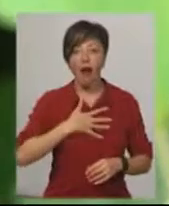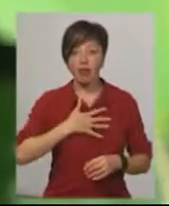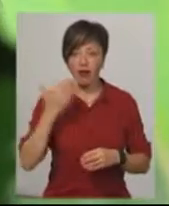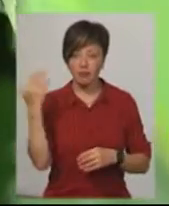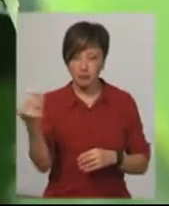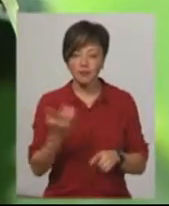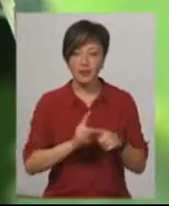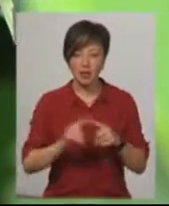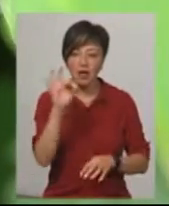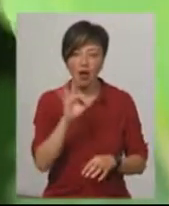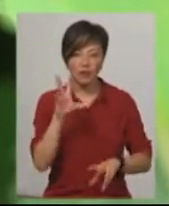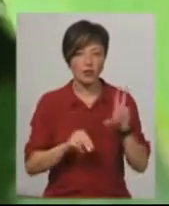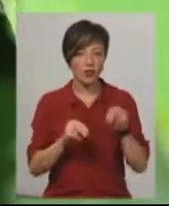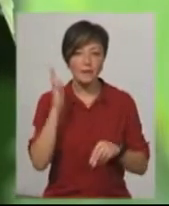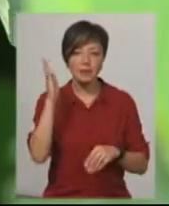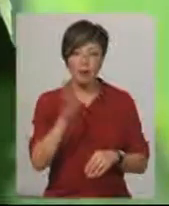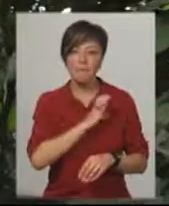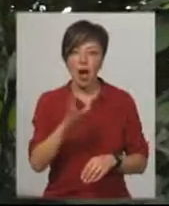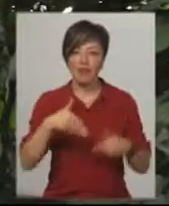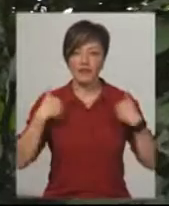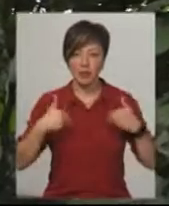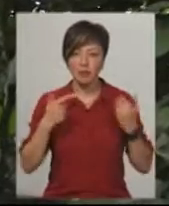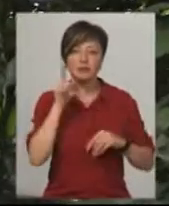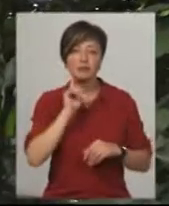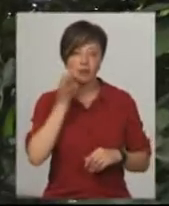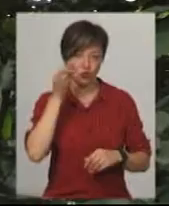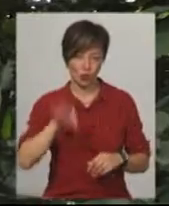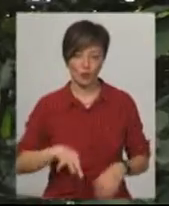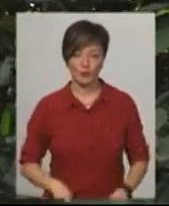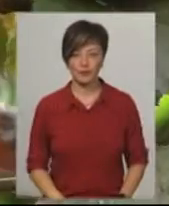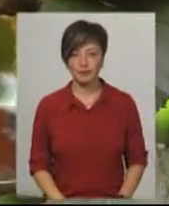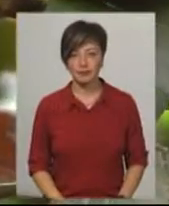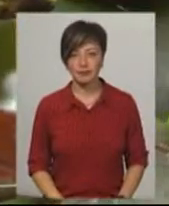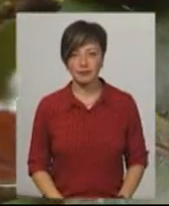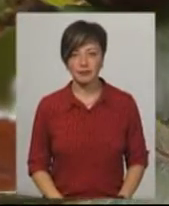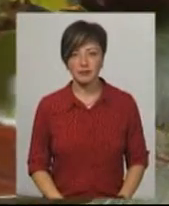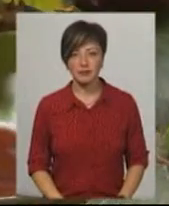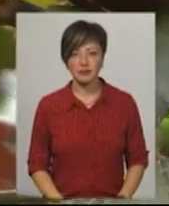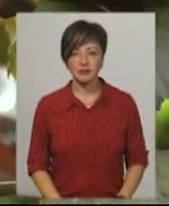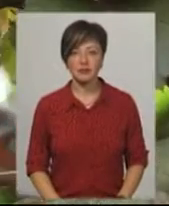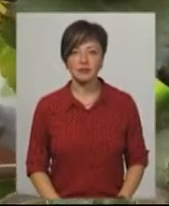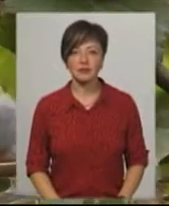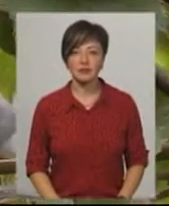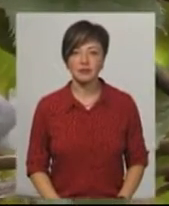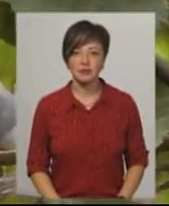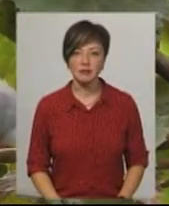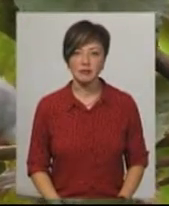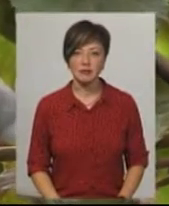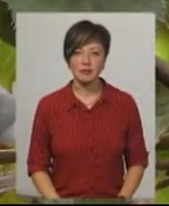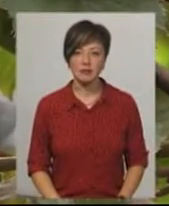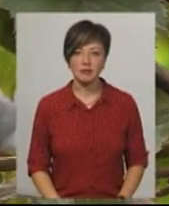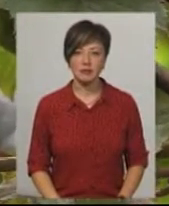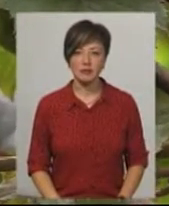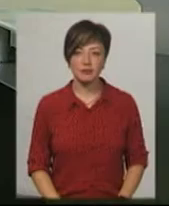садівниця вважає перспективною культурою, багатою на вітаміни та смачною. Світлана Поробок, Олександр Горішевський. Новини на Суспільному. Хмельниччина.